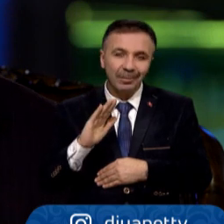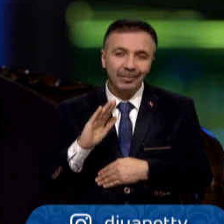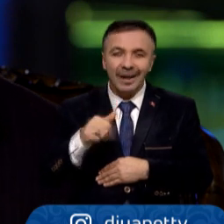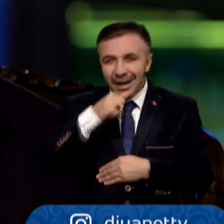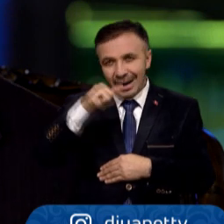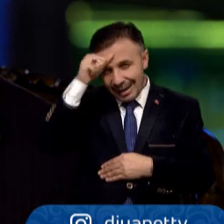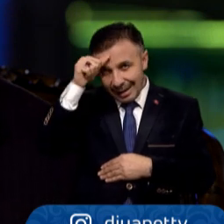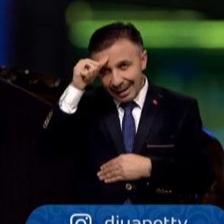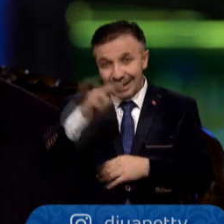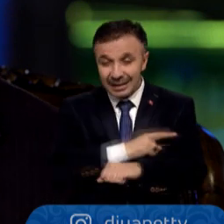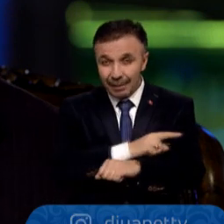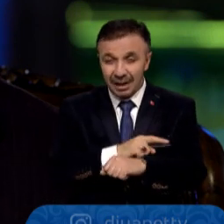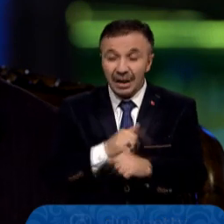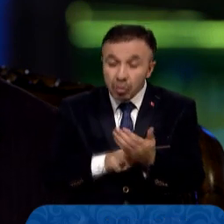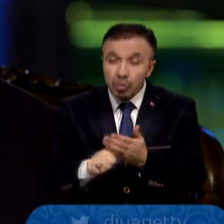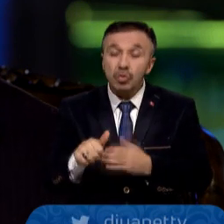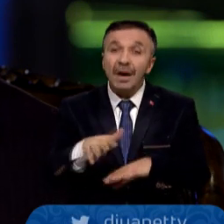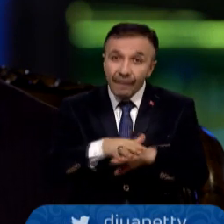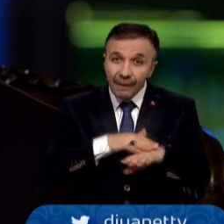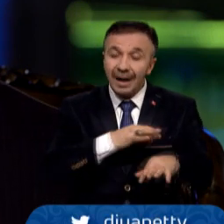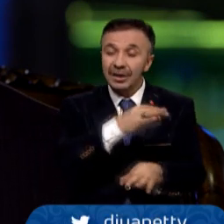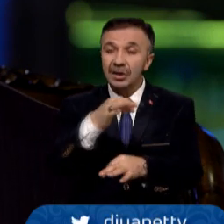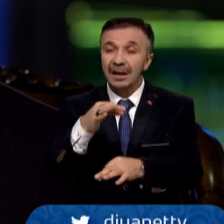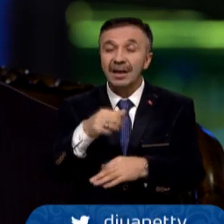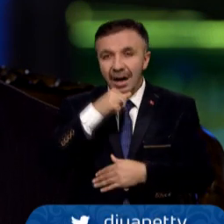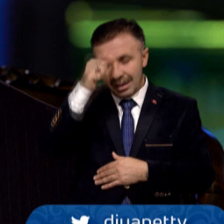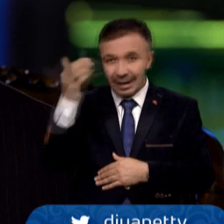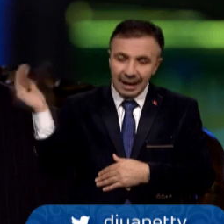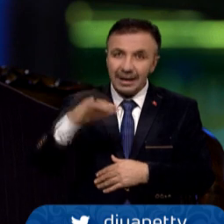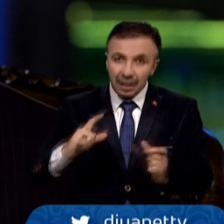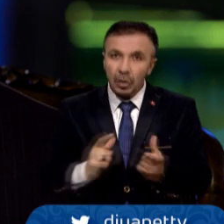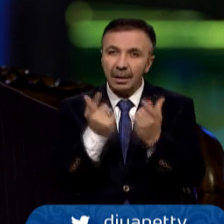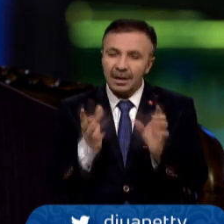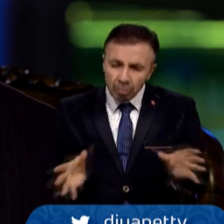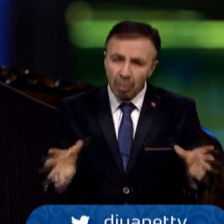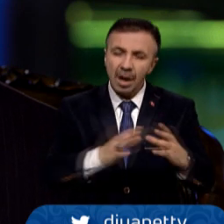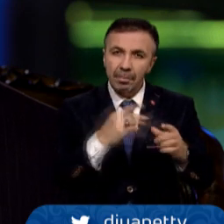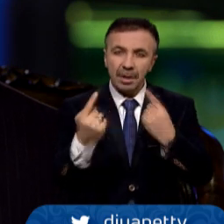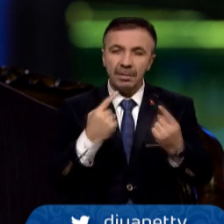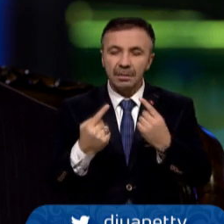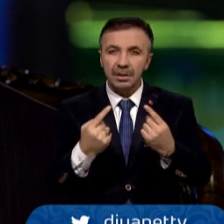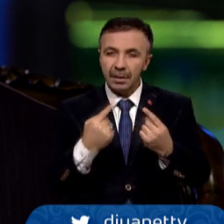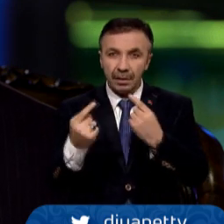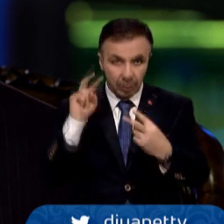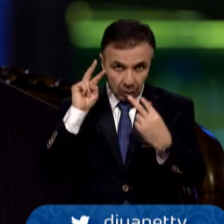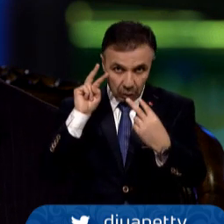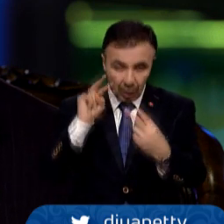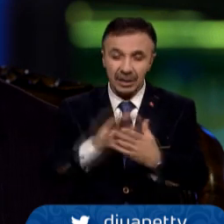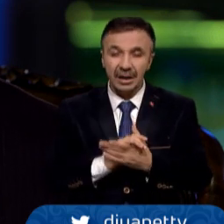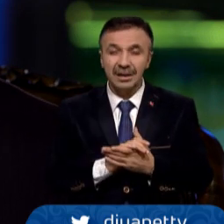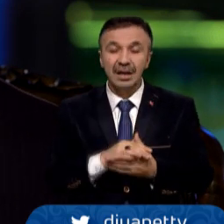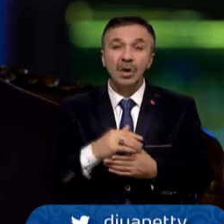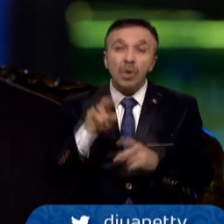Hac mevsiminde bütün valiler Hatice gelecekler toplanacağız birbirimizi göreceğiz